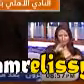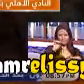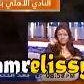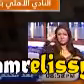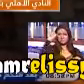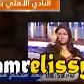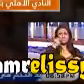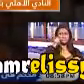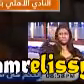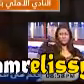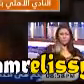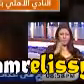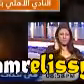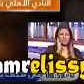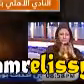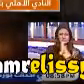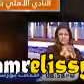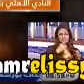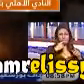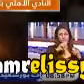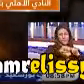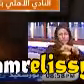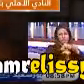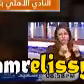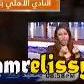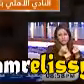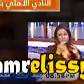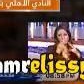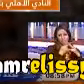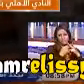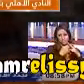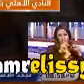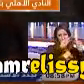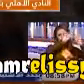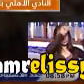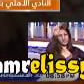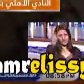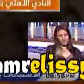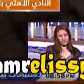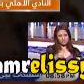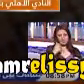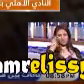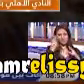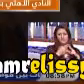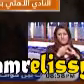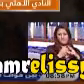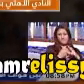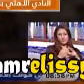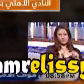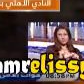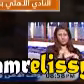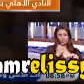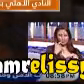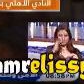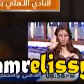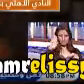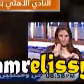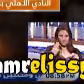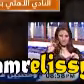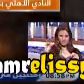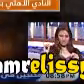ايضا تم كسر ماسوره غاز بالقرب من فندق سمراميس اما قصر النيل ومنطقه قصر